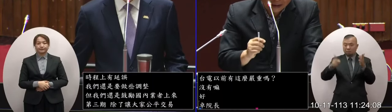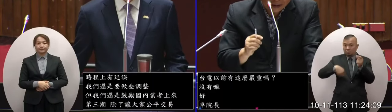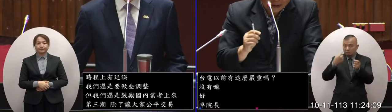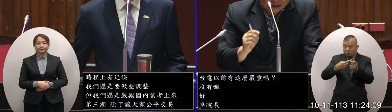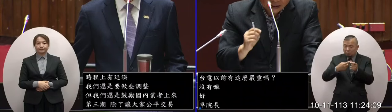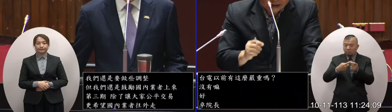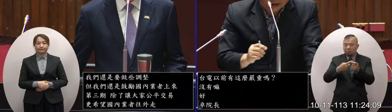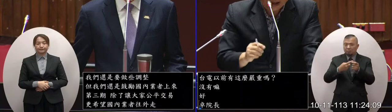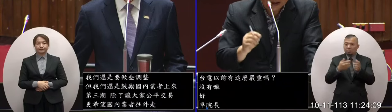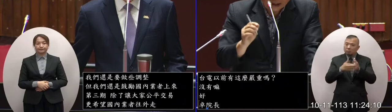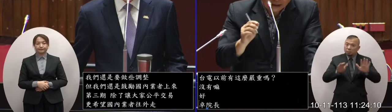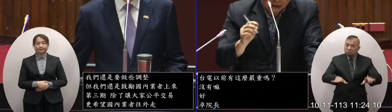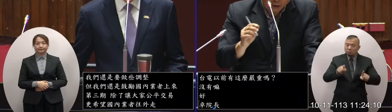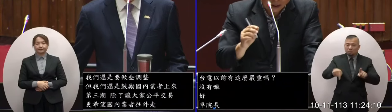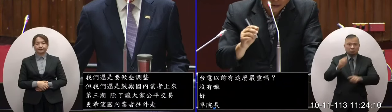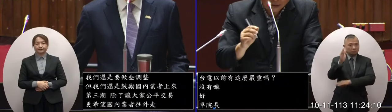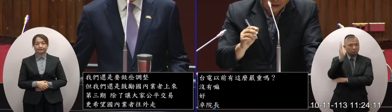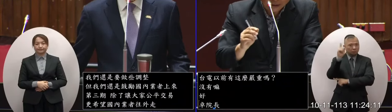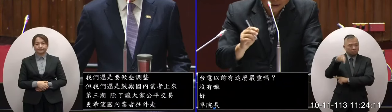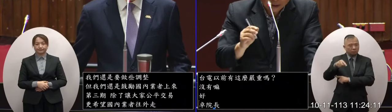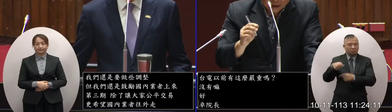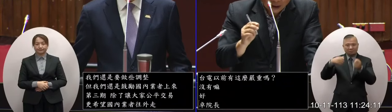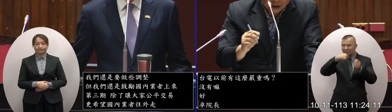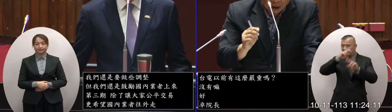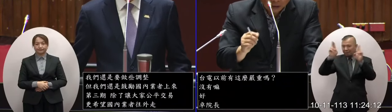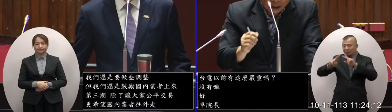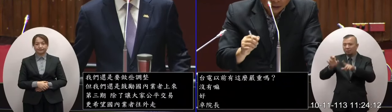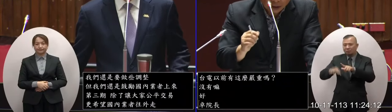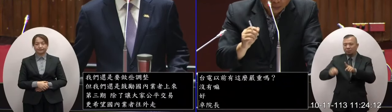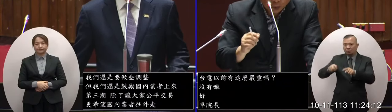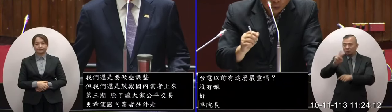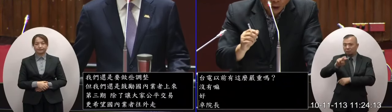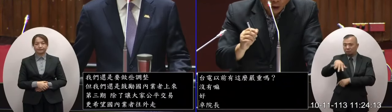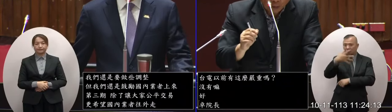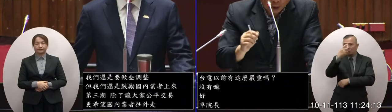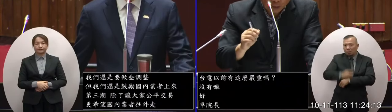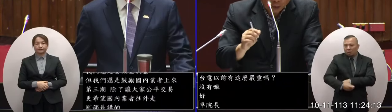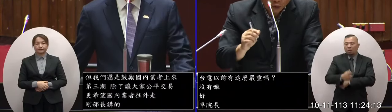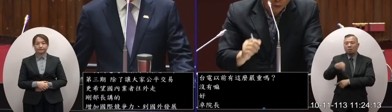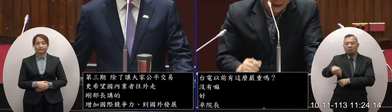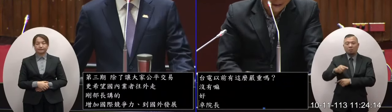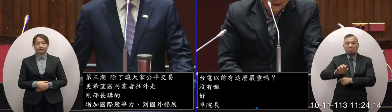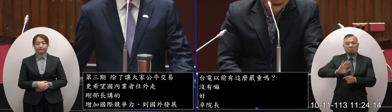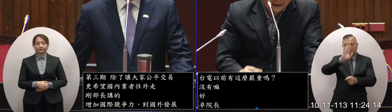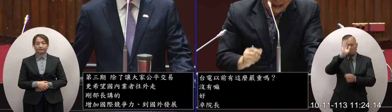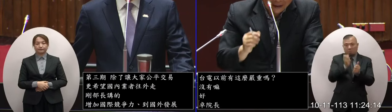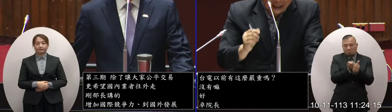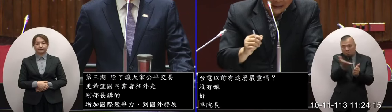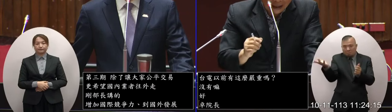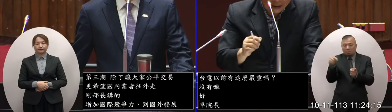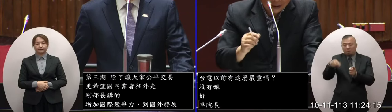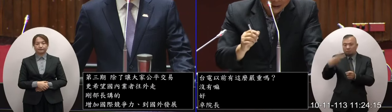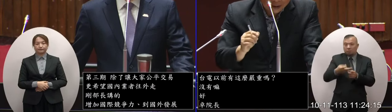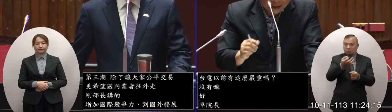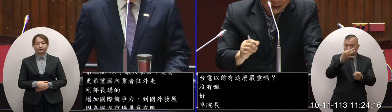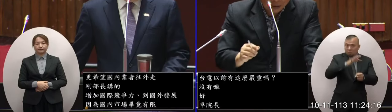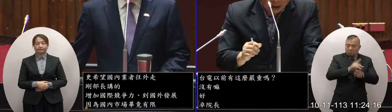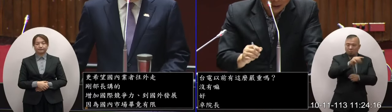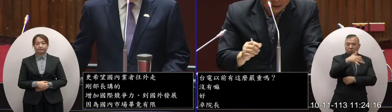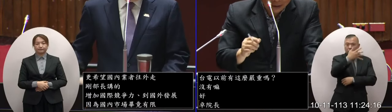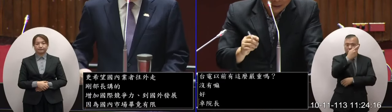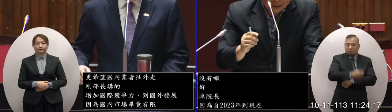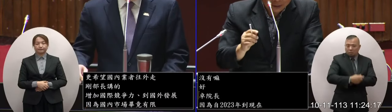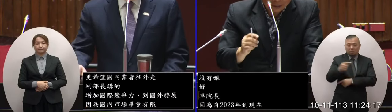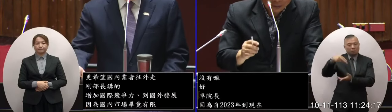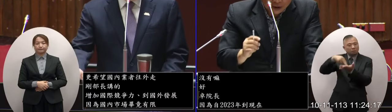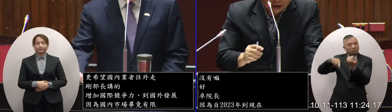给台电增资啊2500亿元，疫后条例拨补500亿，再加上在立